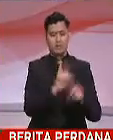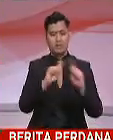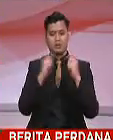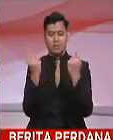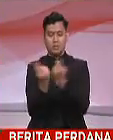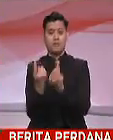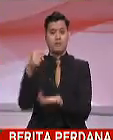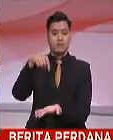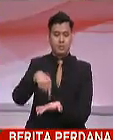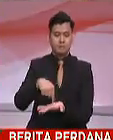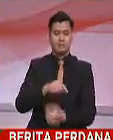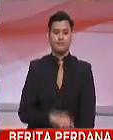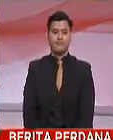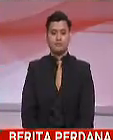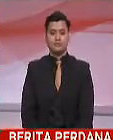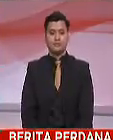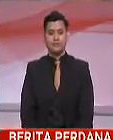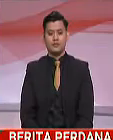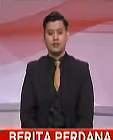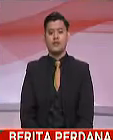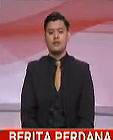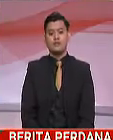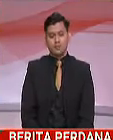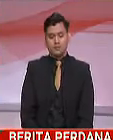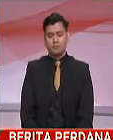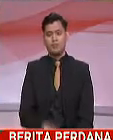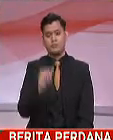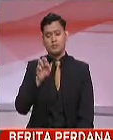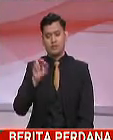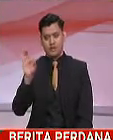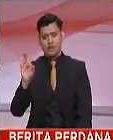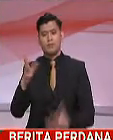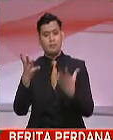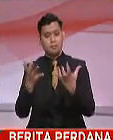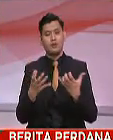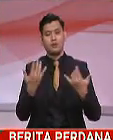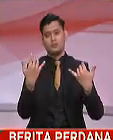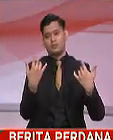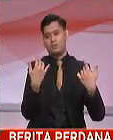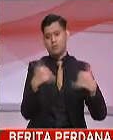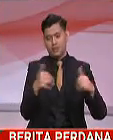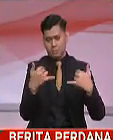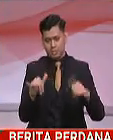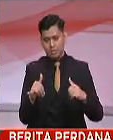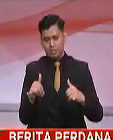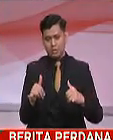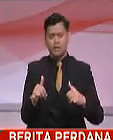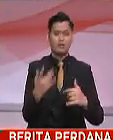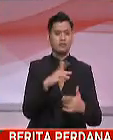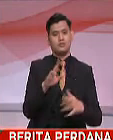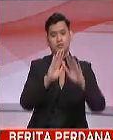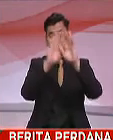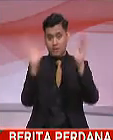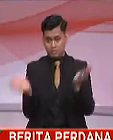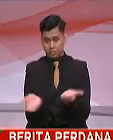He will travel around of the whole of Italy untuk bermain di Cagliari, bermain di Pistoia, bermain di apa tu